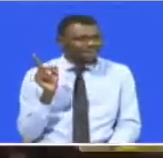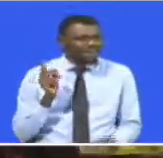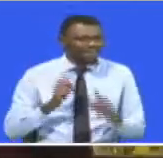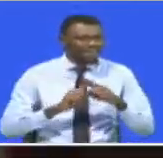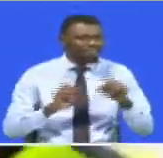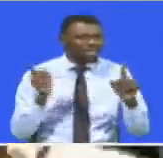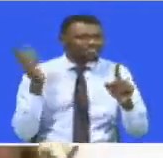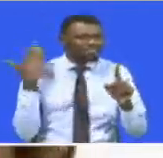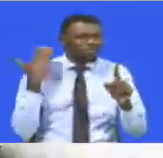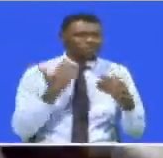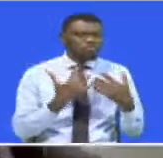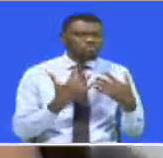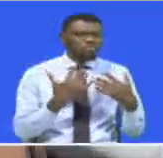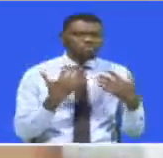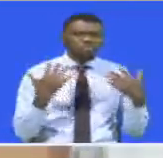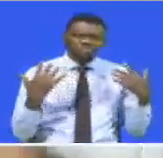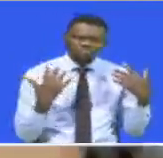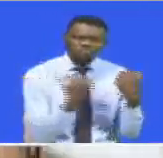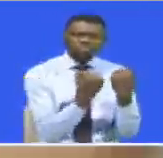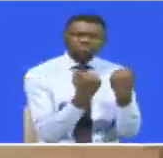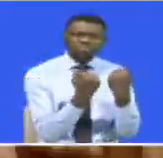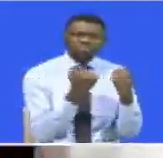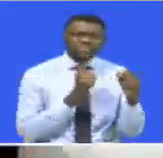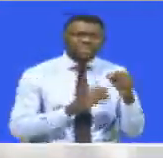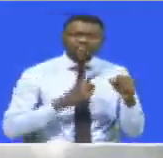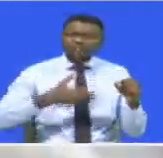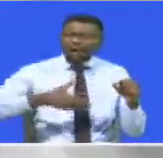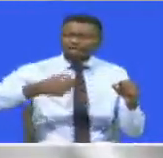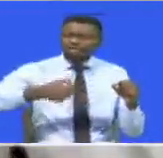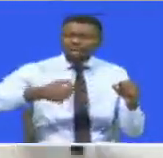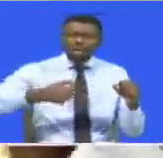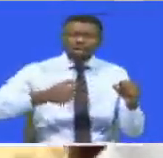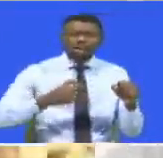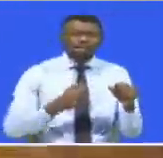alitikiswa sana wakati wa handshake.